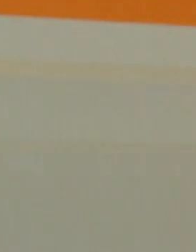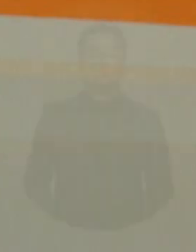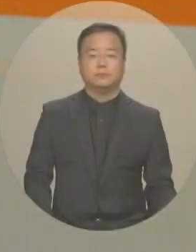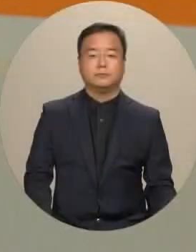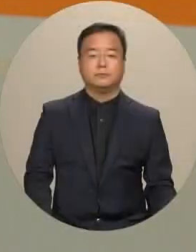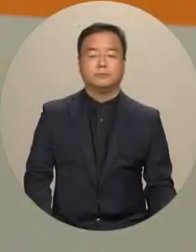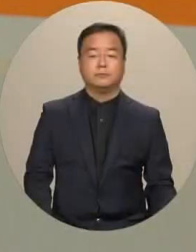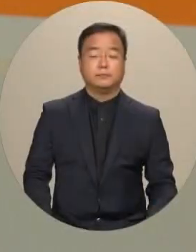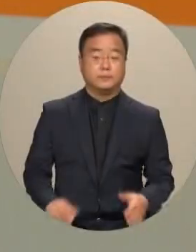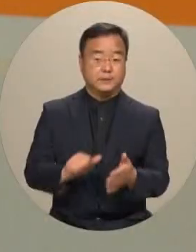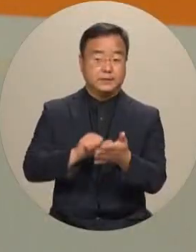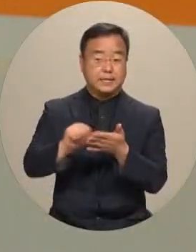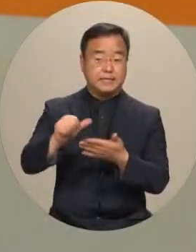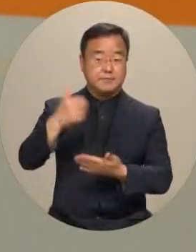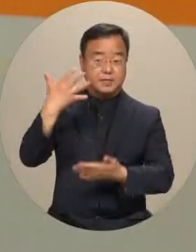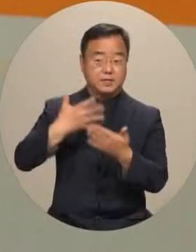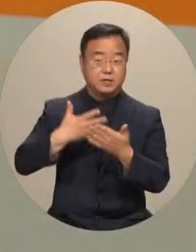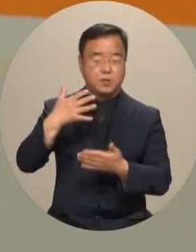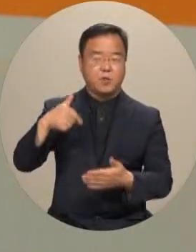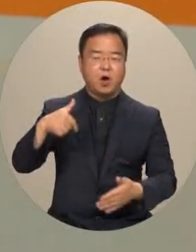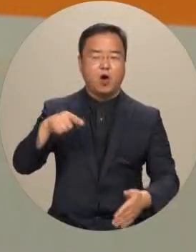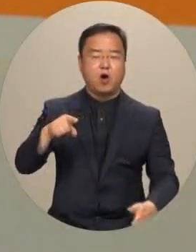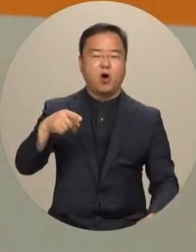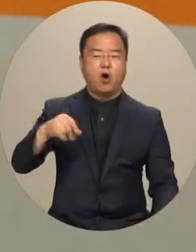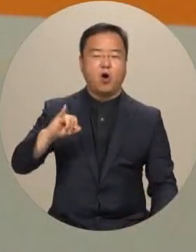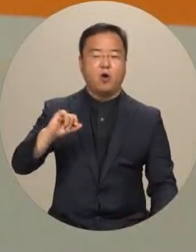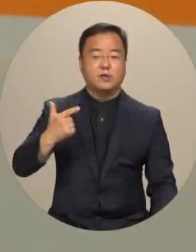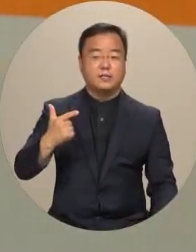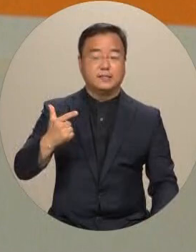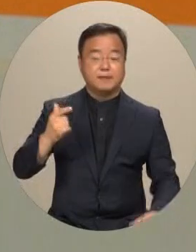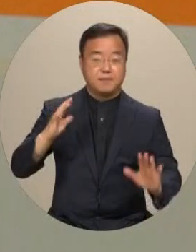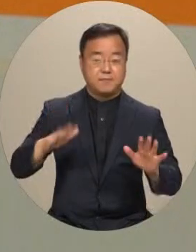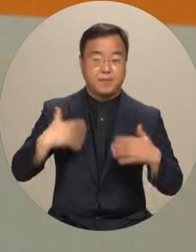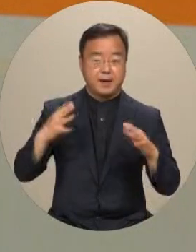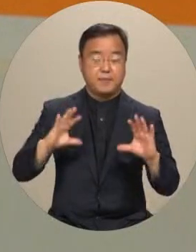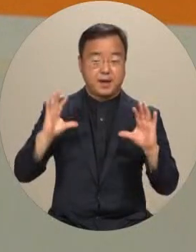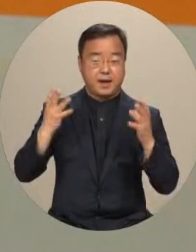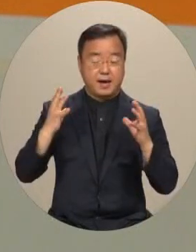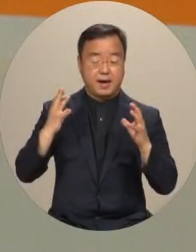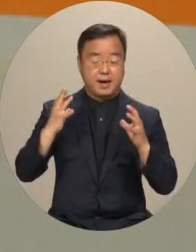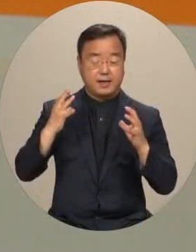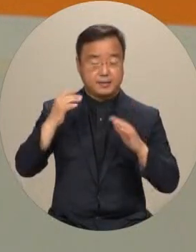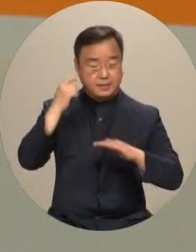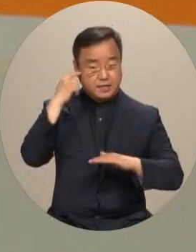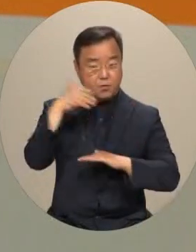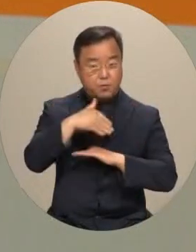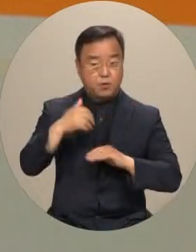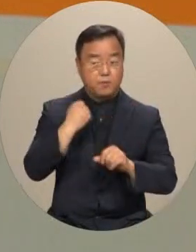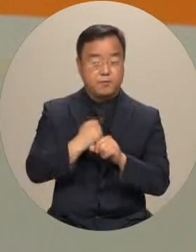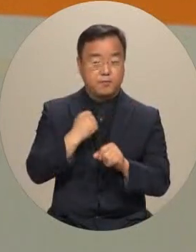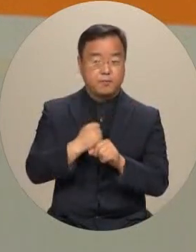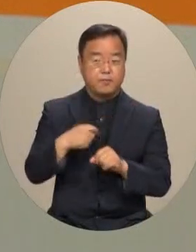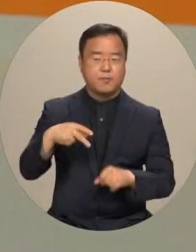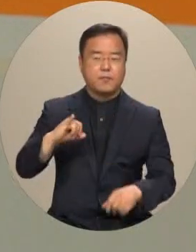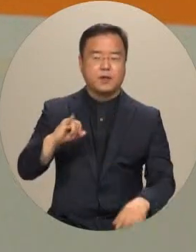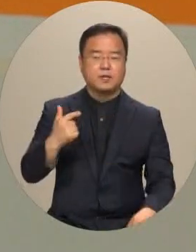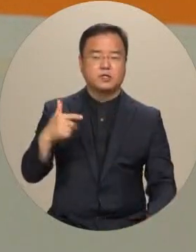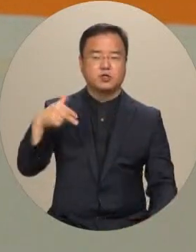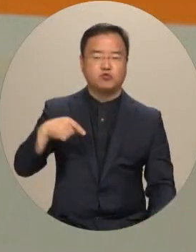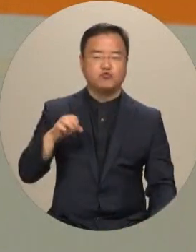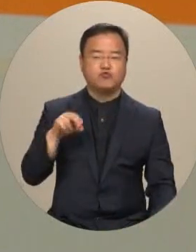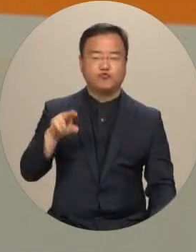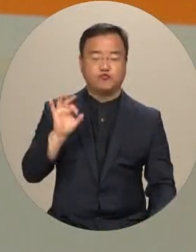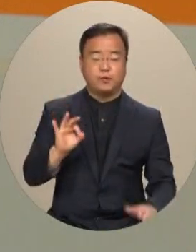네 애니메이션 거신 바람의 아이를 기획하고 총괄 제작한 신주영 대표와 조금 더 자세히 이야기